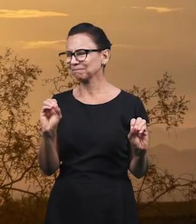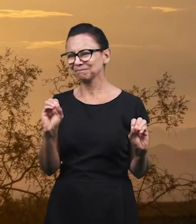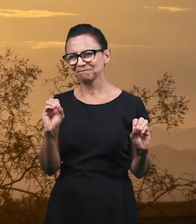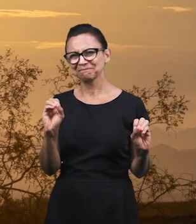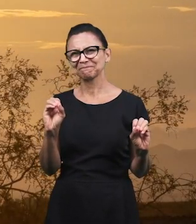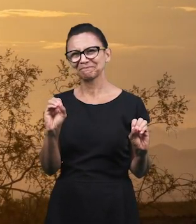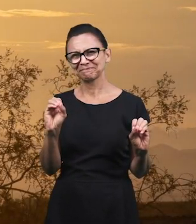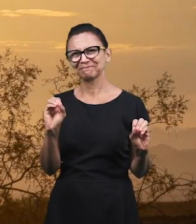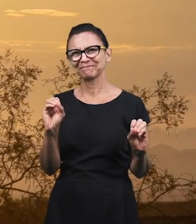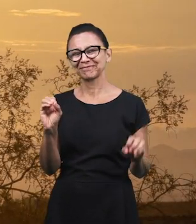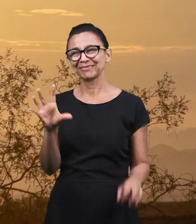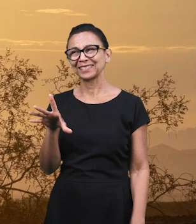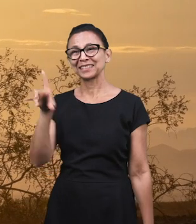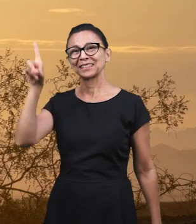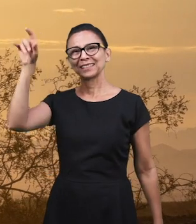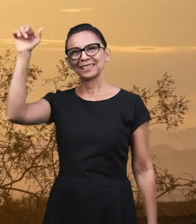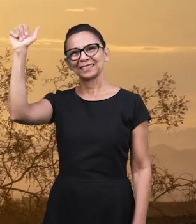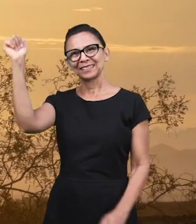até que o